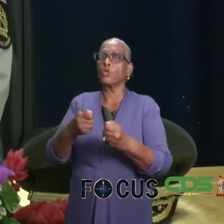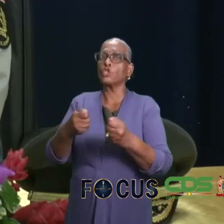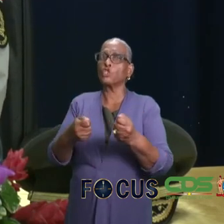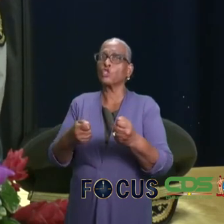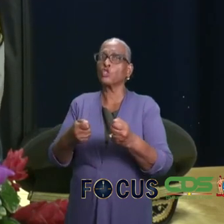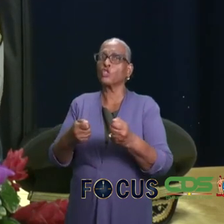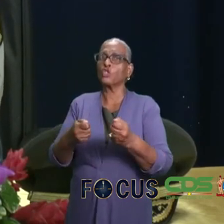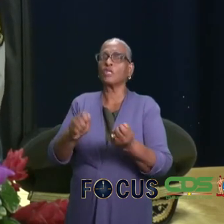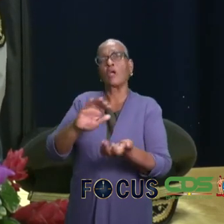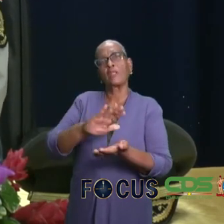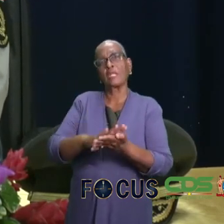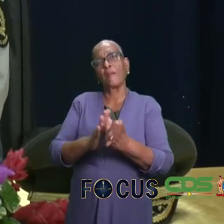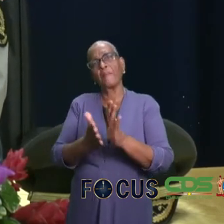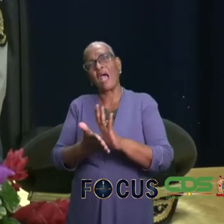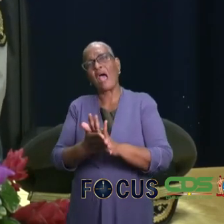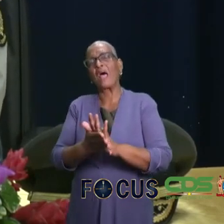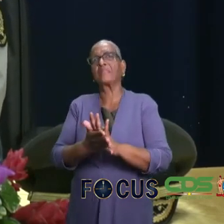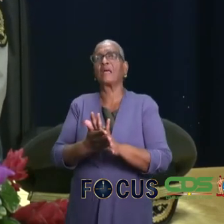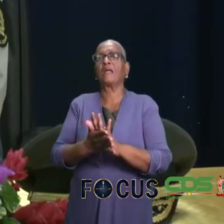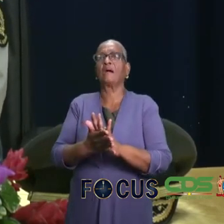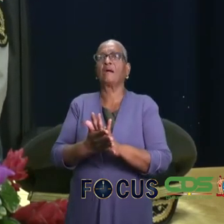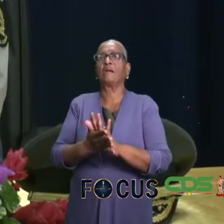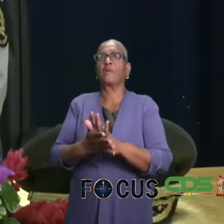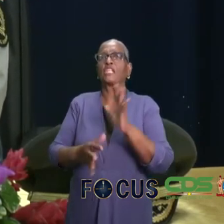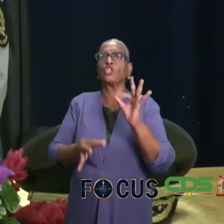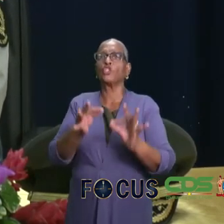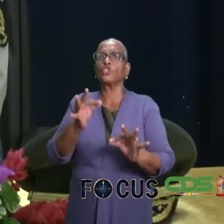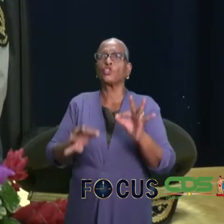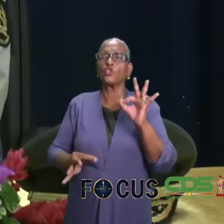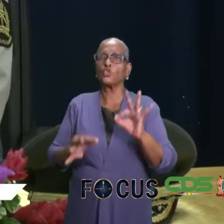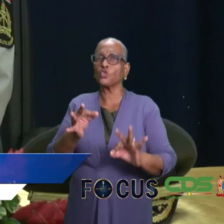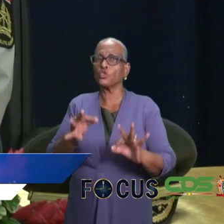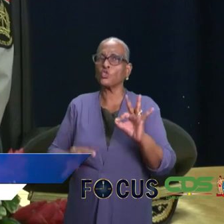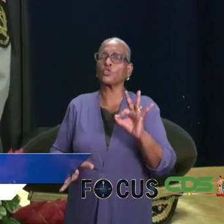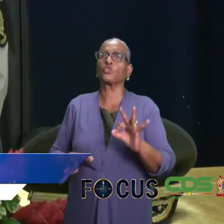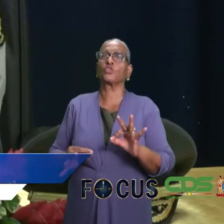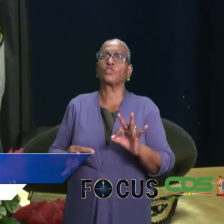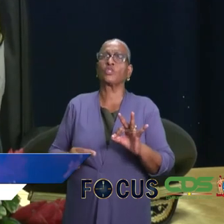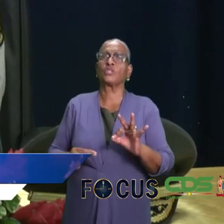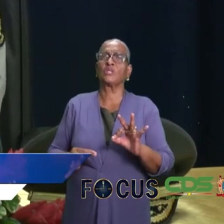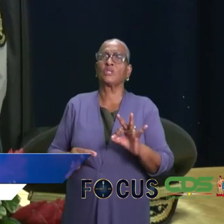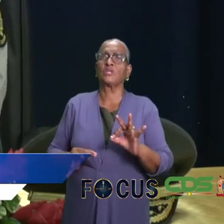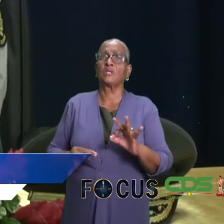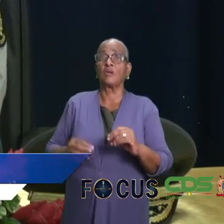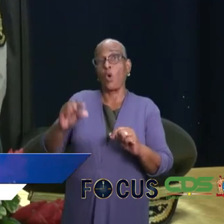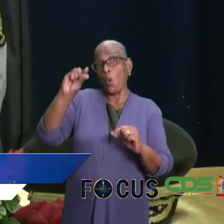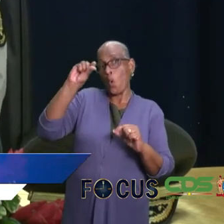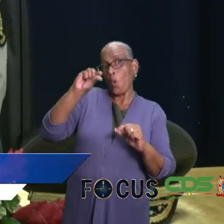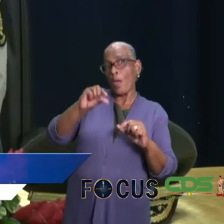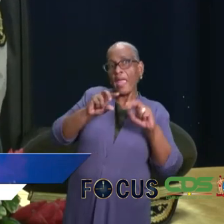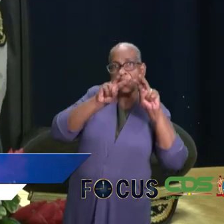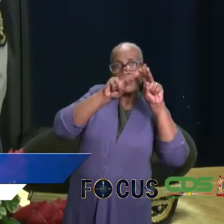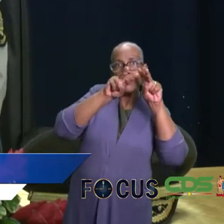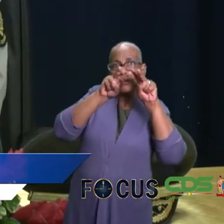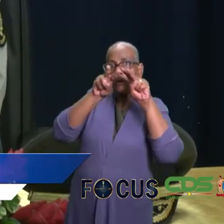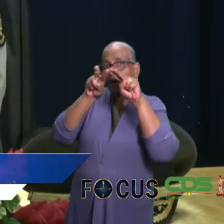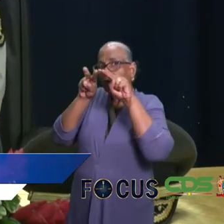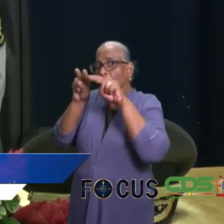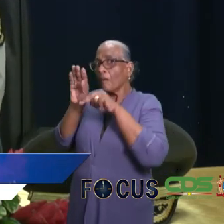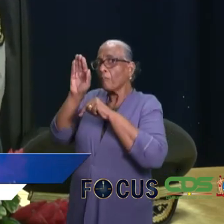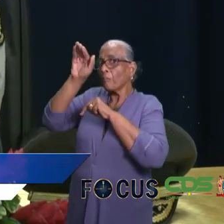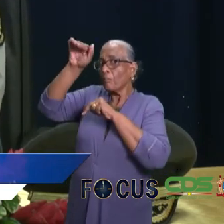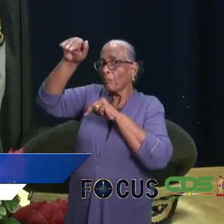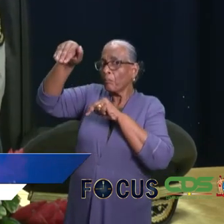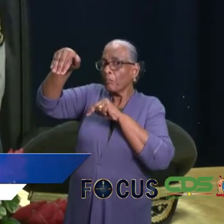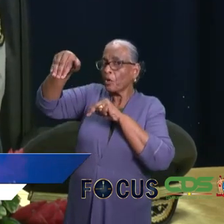tot afhandeling te komen. Dus het feit is dat u minder controle ziet bij de brug heeft te maken met de